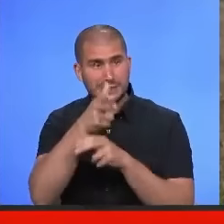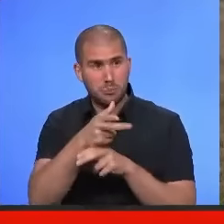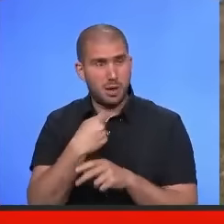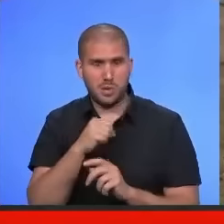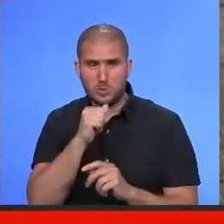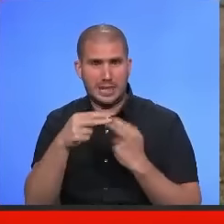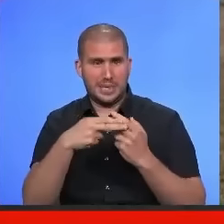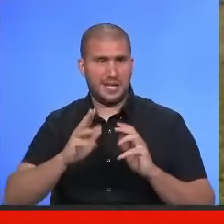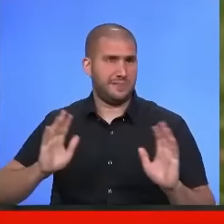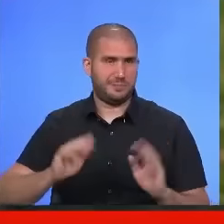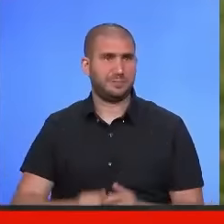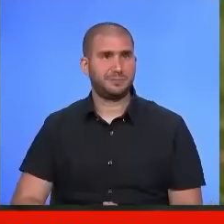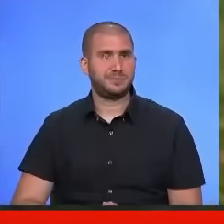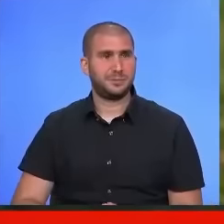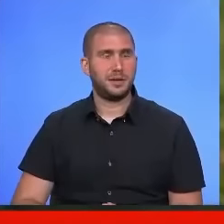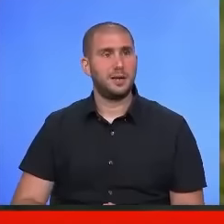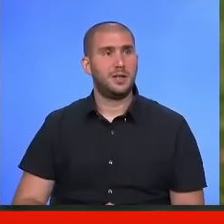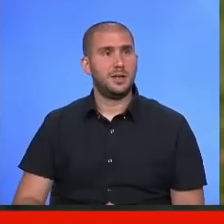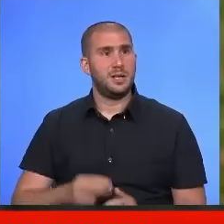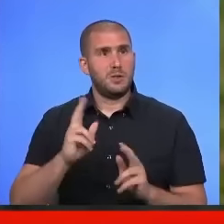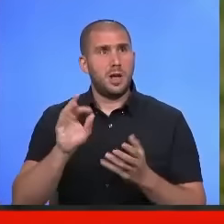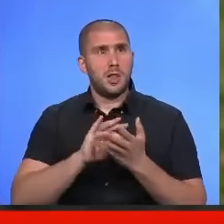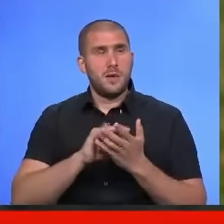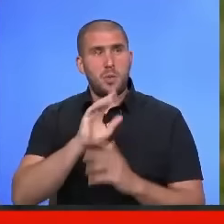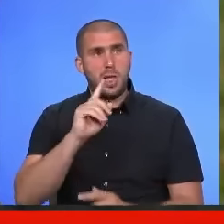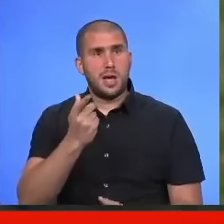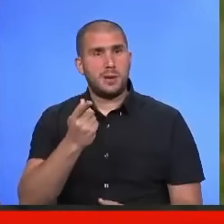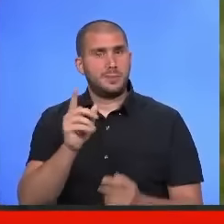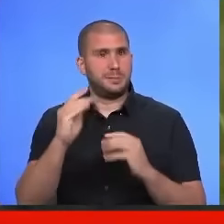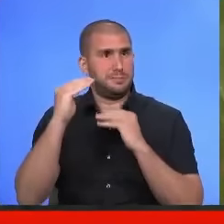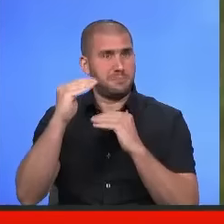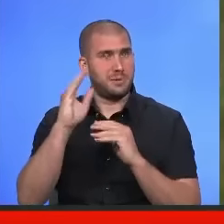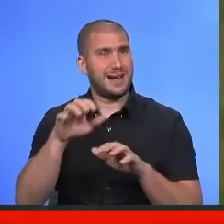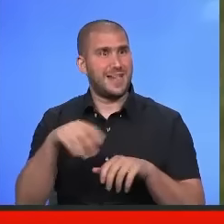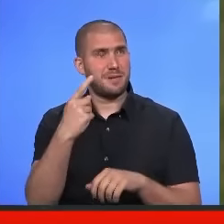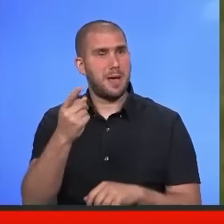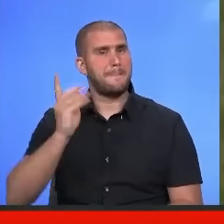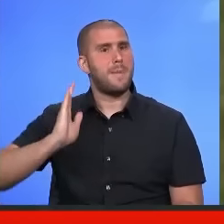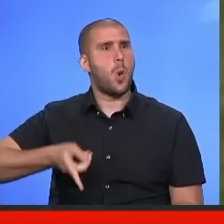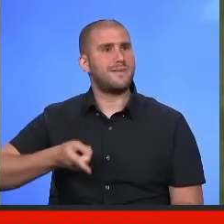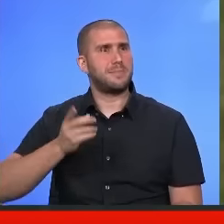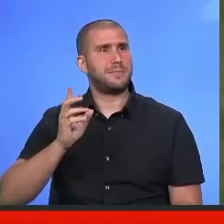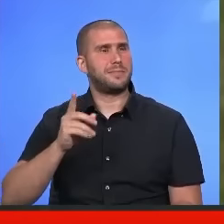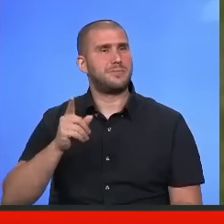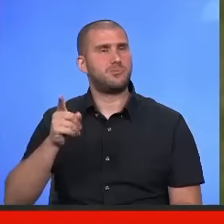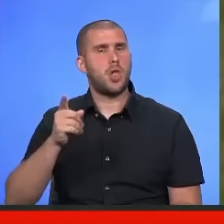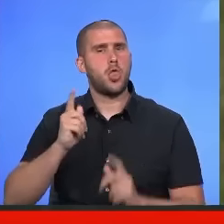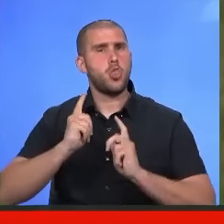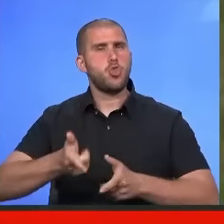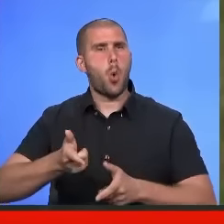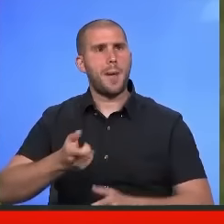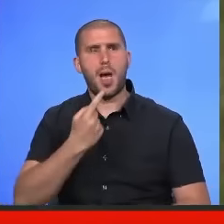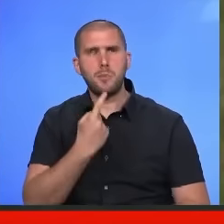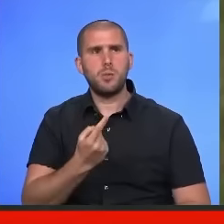מתקרב יותר מזה אפשר לכתוב על זה אולי פיל עיתון שהכלבים הם מעולפים על ידי הנכבה ואמרו להם